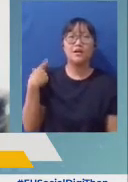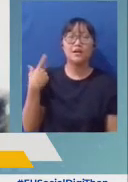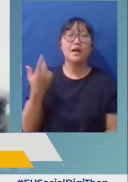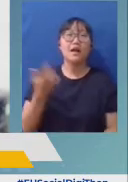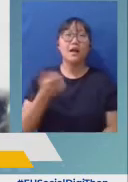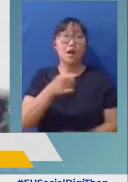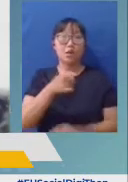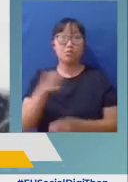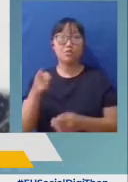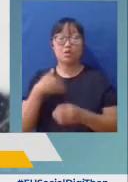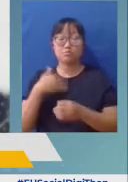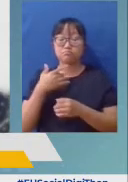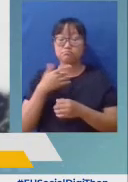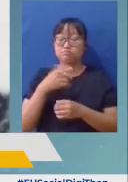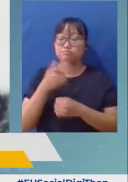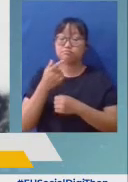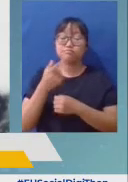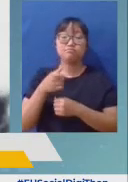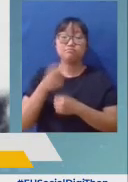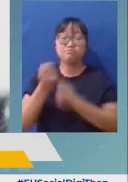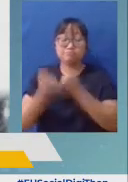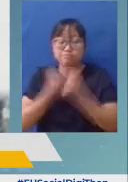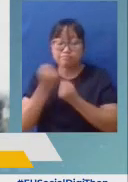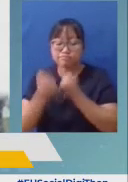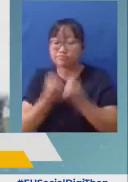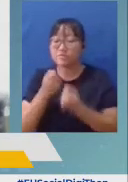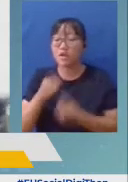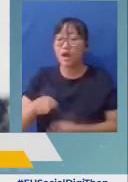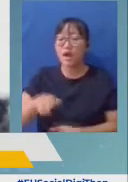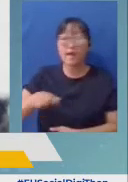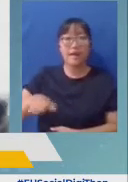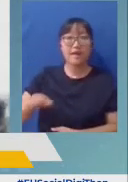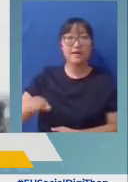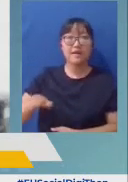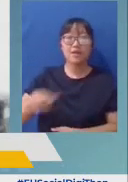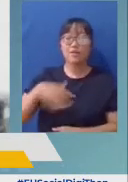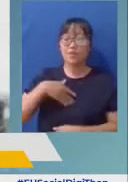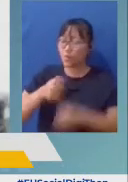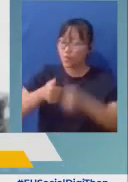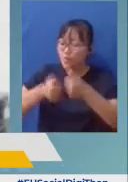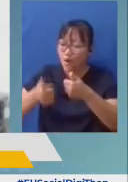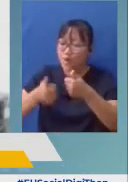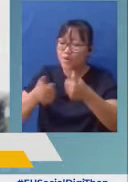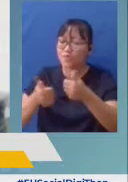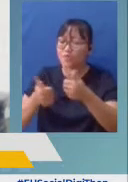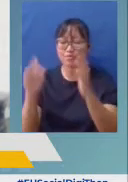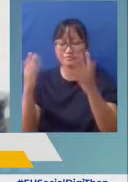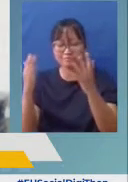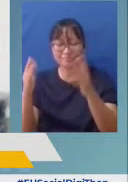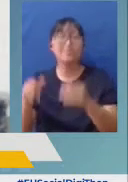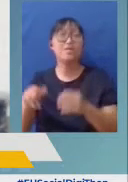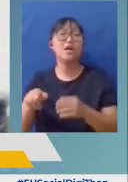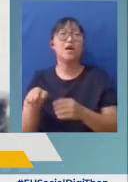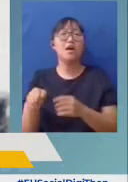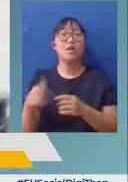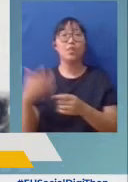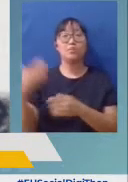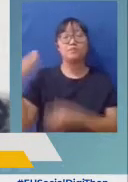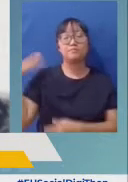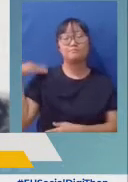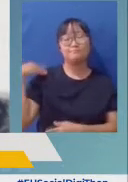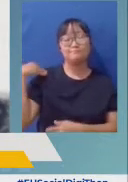puji dia ya, well done ya, I'm proud of you ya. Kita tepuk-tepuk bahunya.